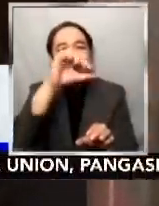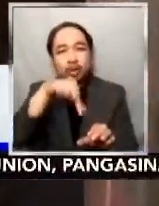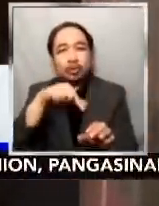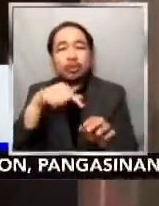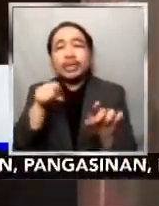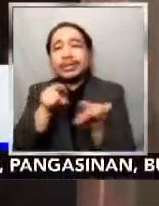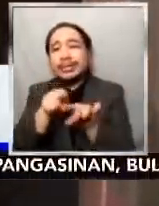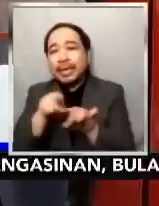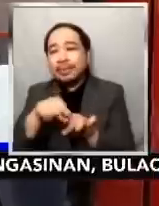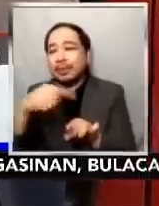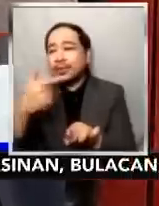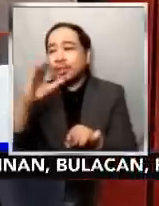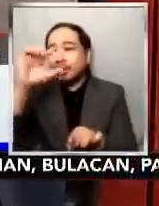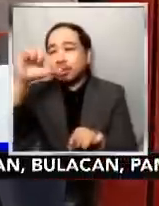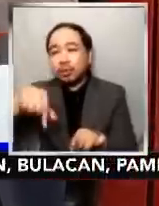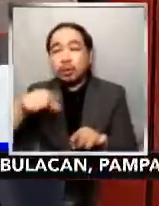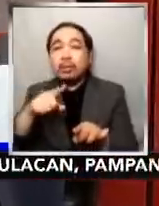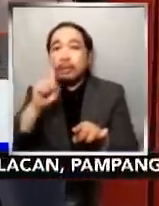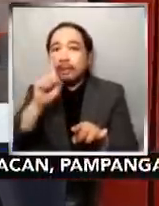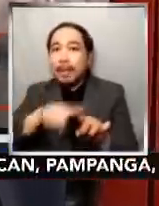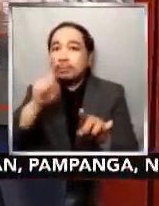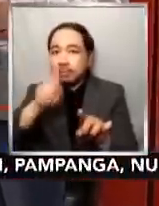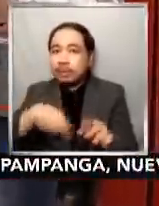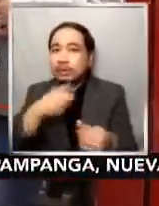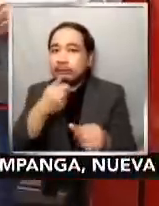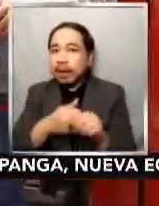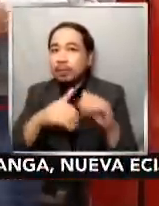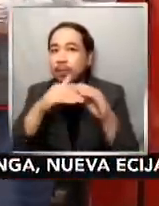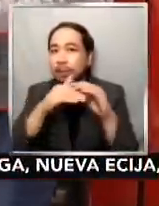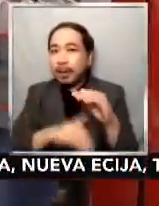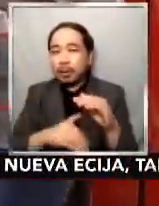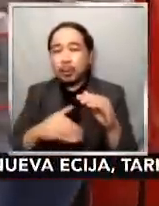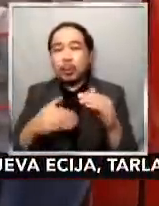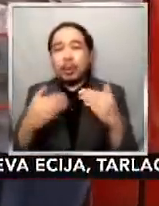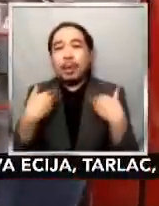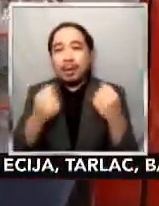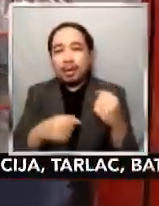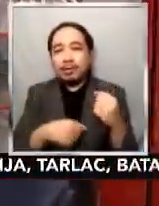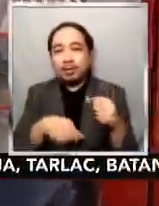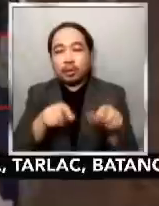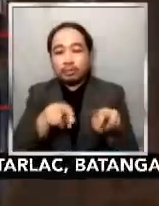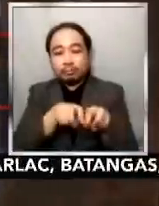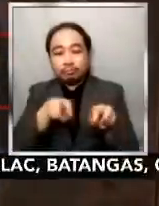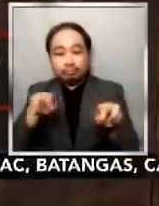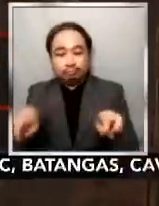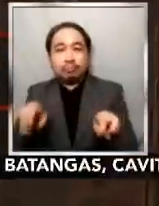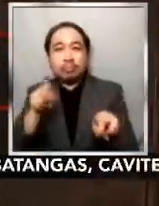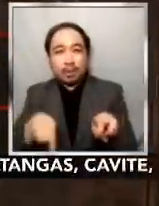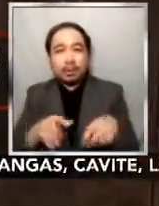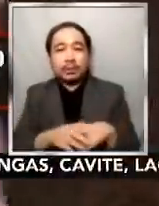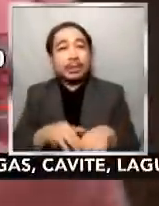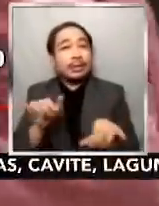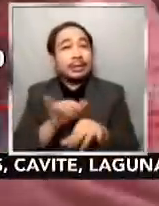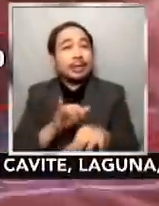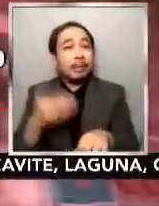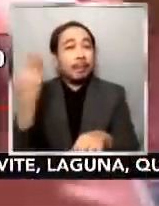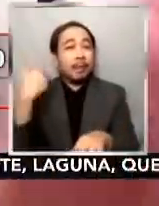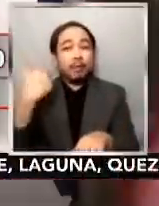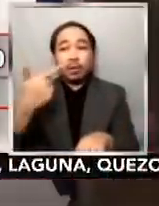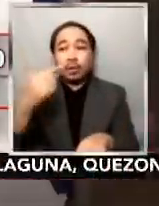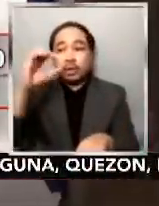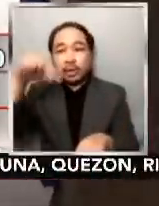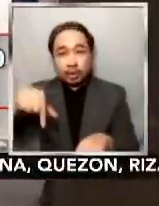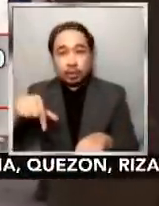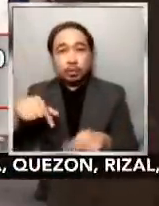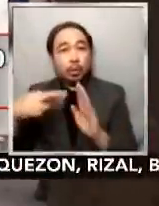ng one seat apart. Kung ano ang mga public transport modes po na available ng GCQ, yun pa rin po yung mga modes of